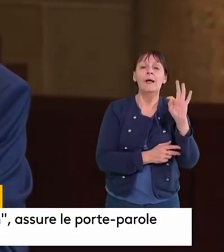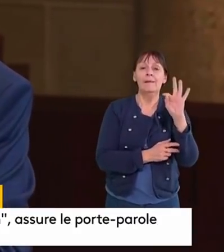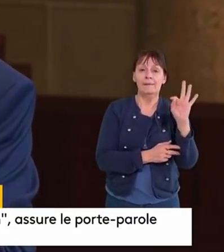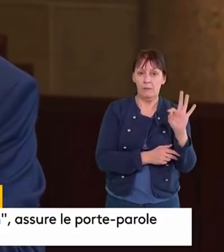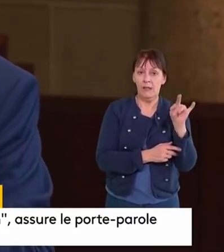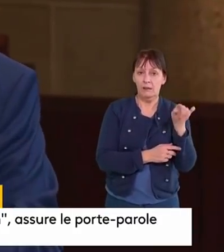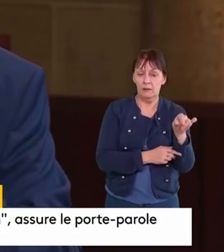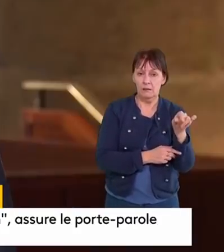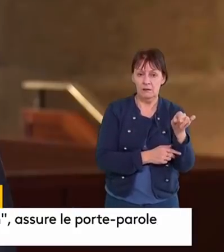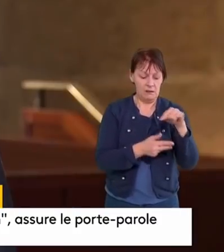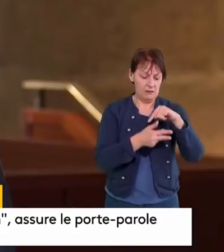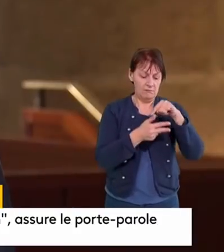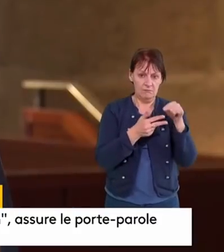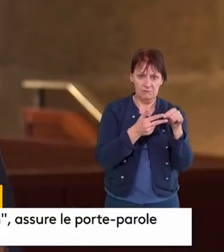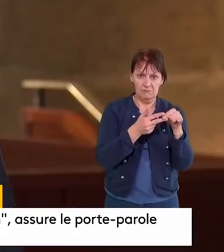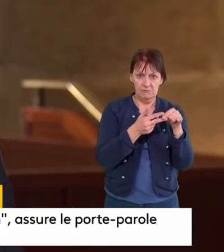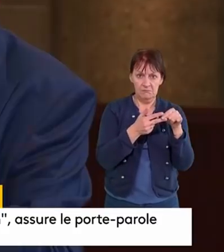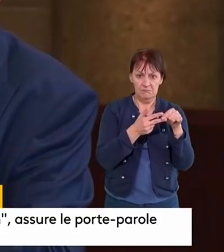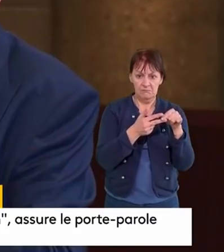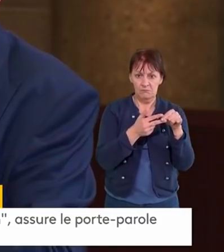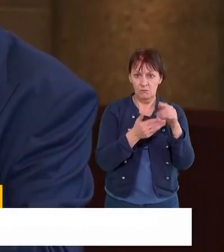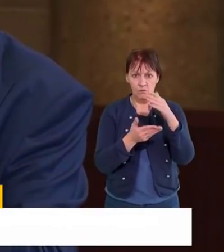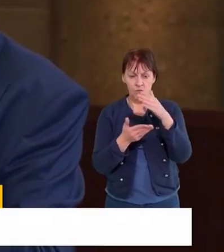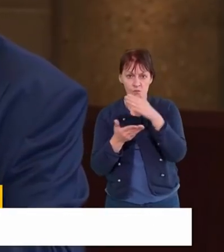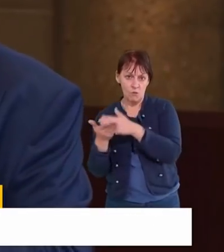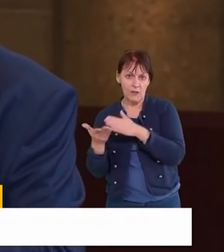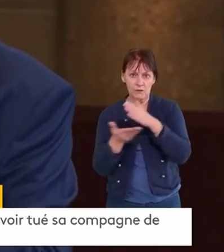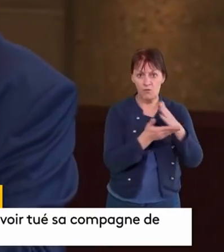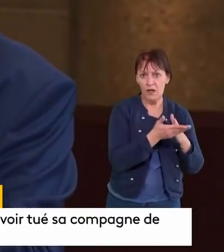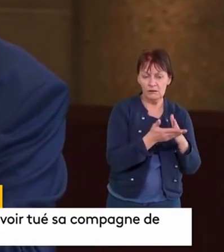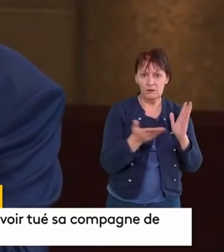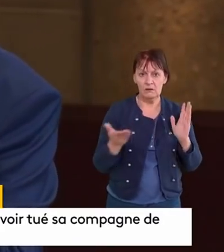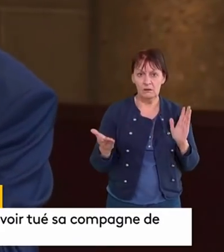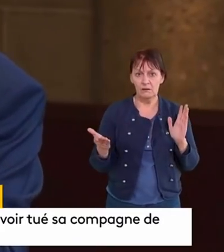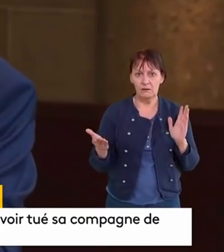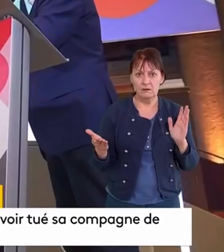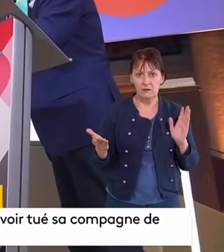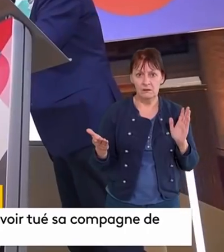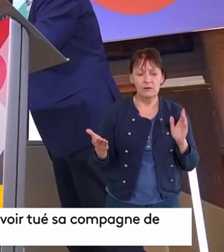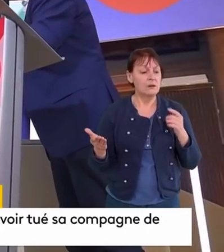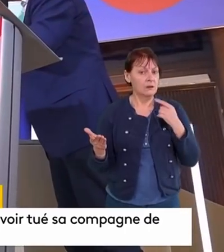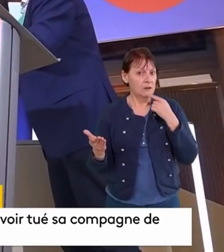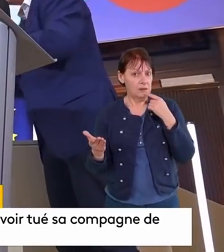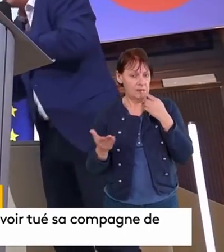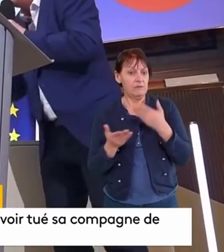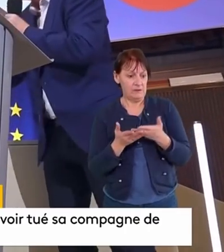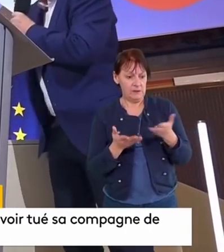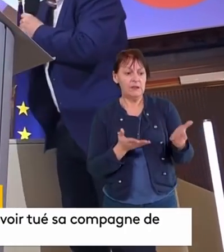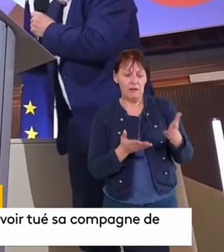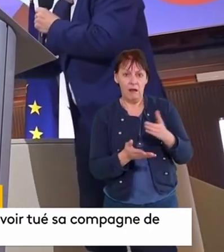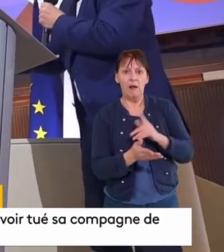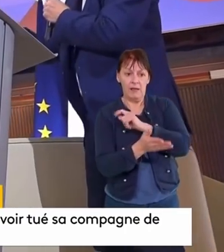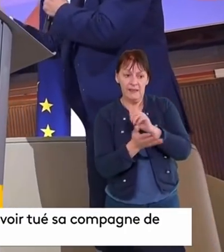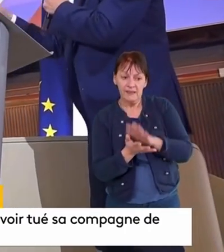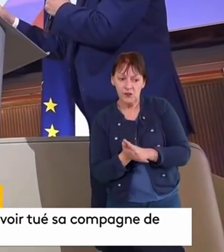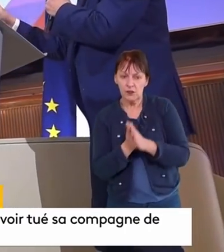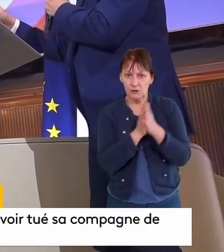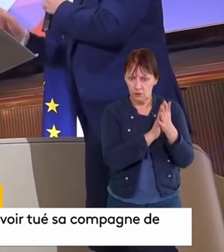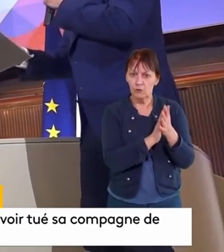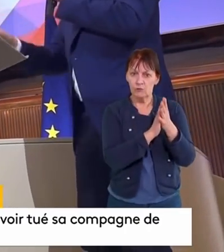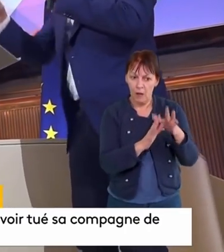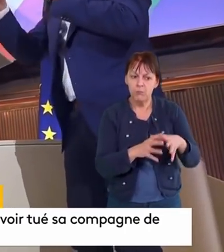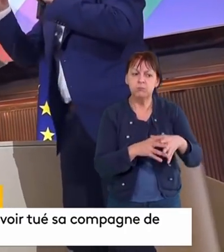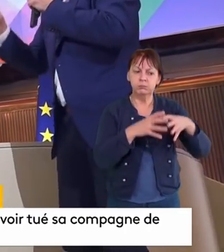proportion ? Avec le nucléaire ? Moitié-moitié ? Il faut augmenter la production d'énergie renouvelable, et il faudra... J'y viens sur la proportion. Et